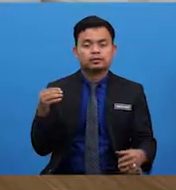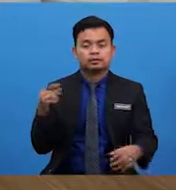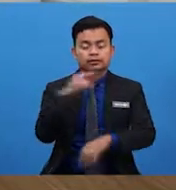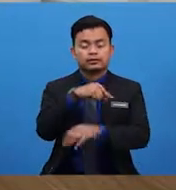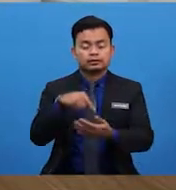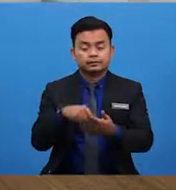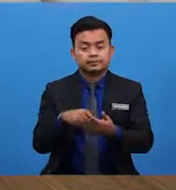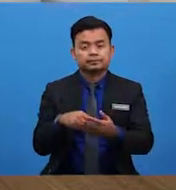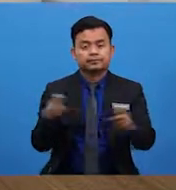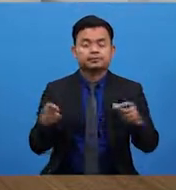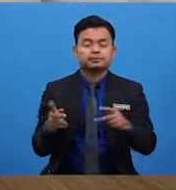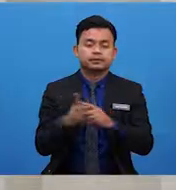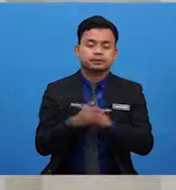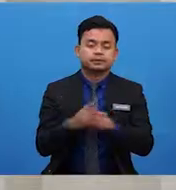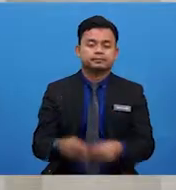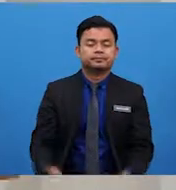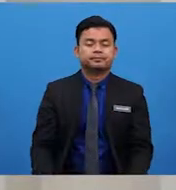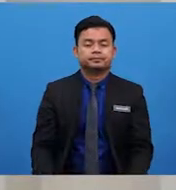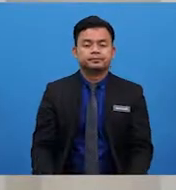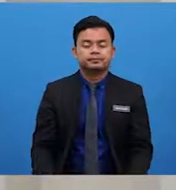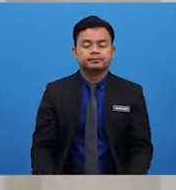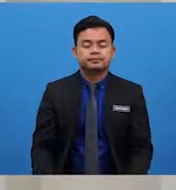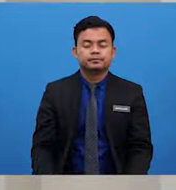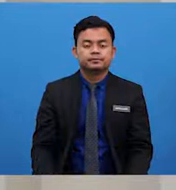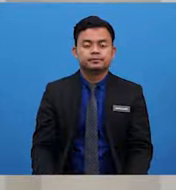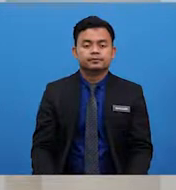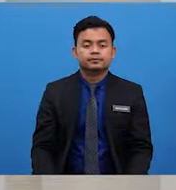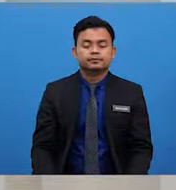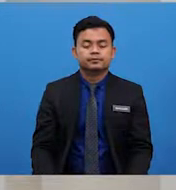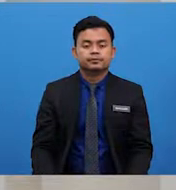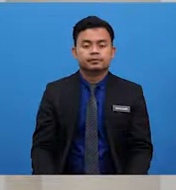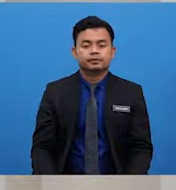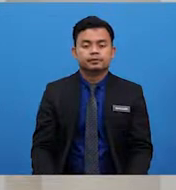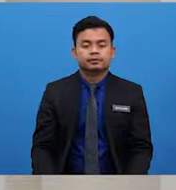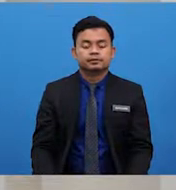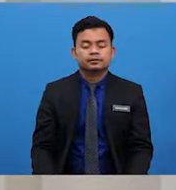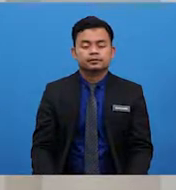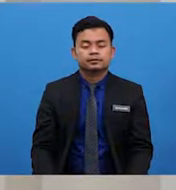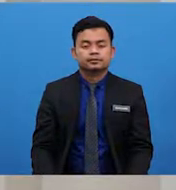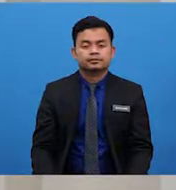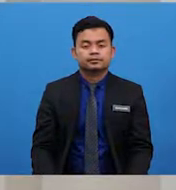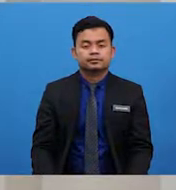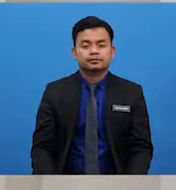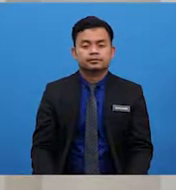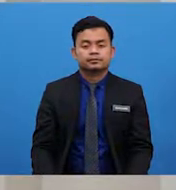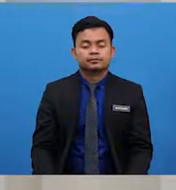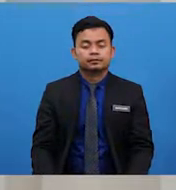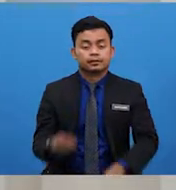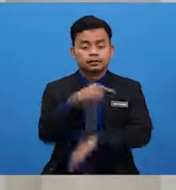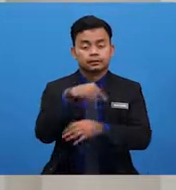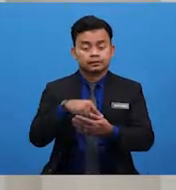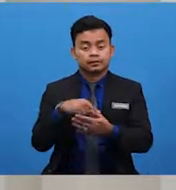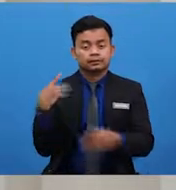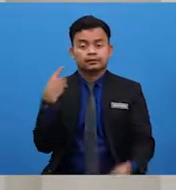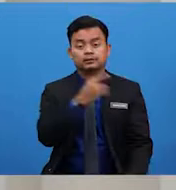dengan kami pada pagi ini dana pastinya sepertimana yang setelah pohonnya beritahu tadi pada pelajar-pelajar kita bau kali ini kita akan